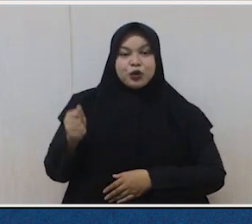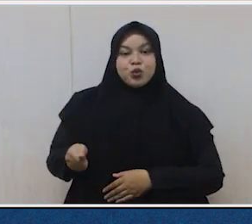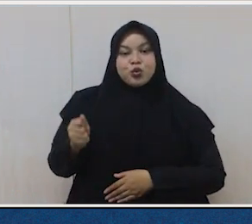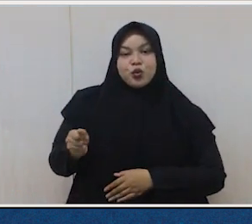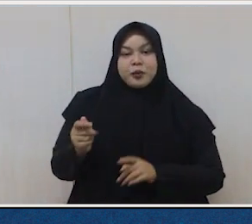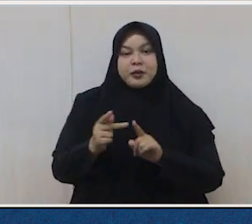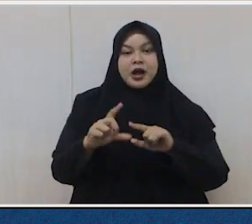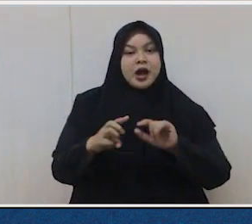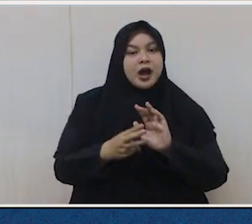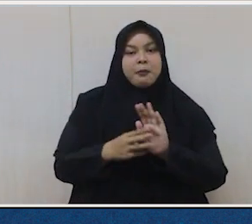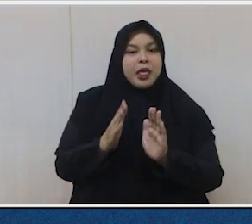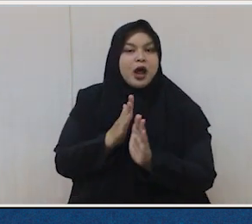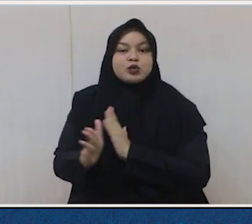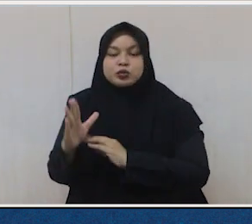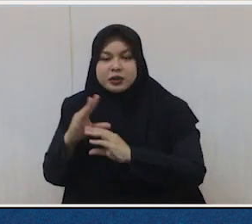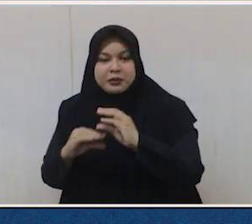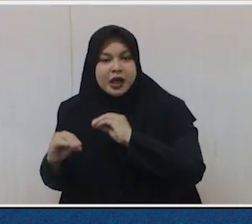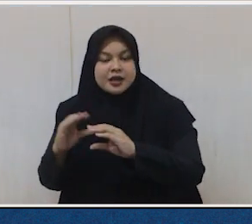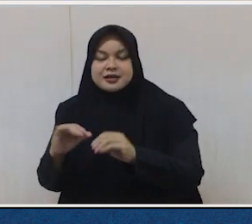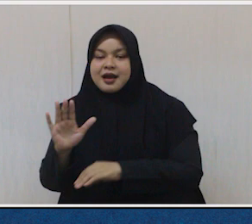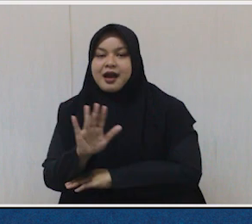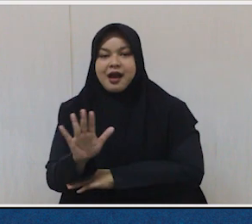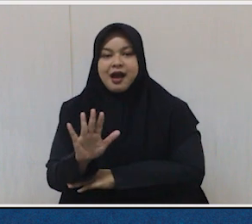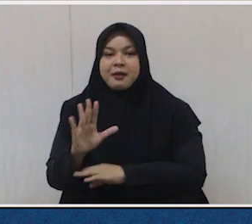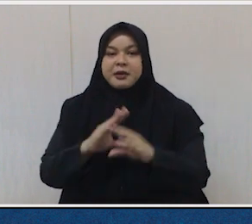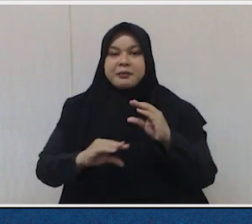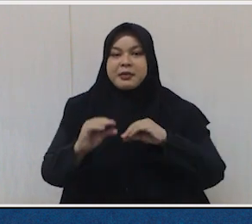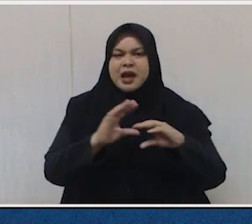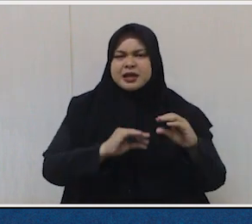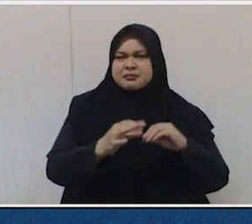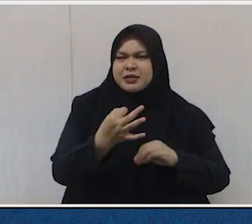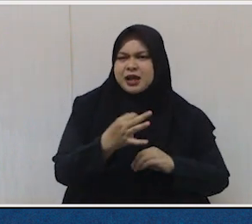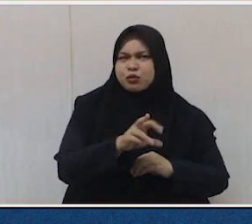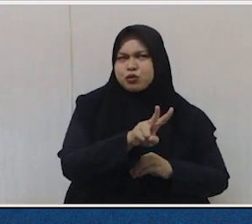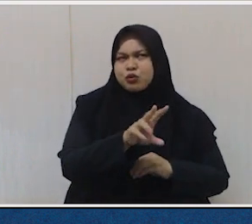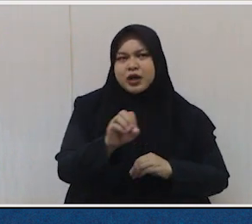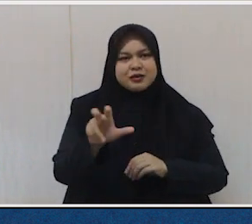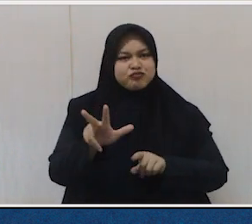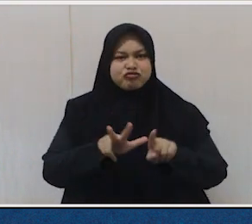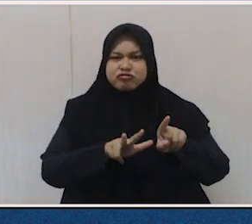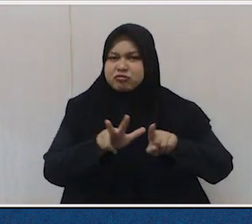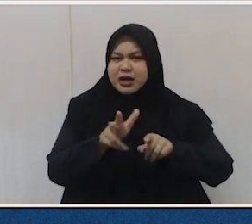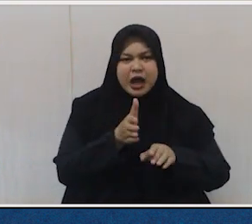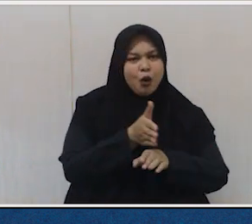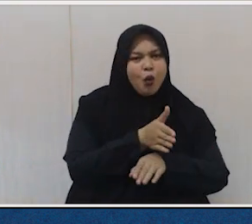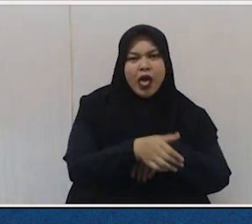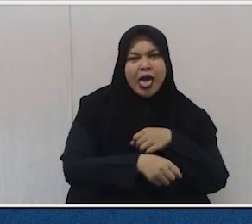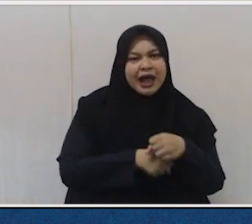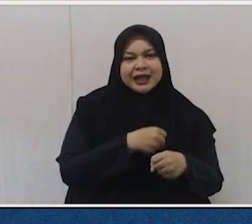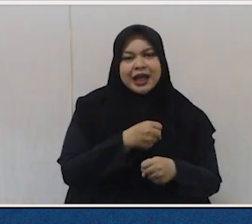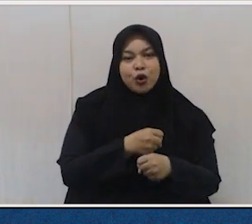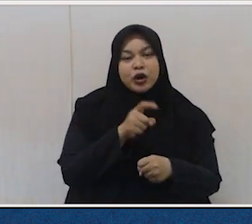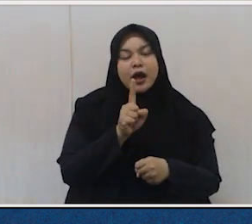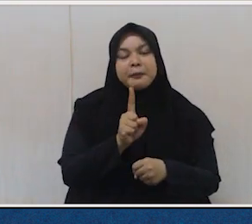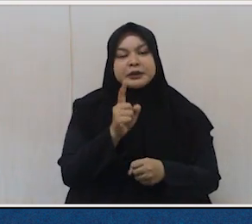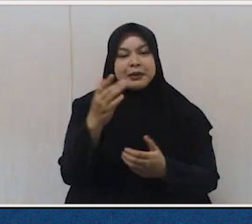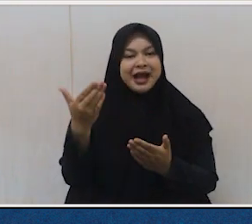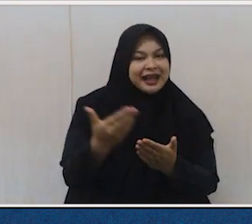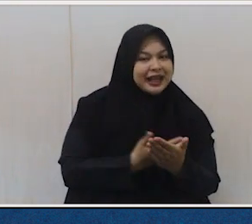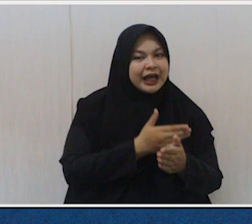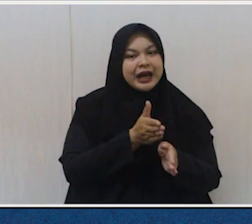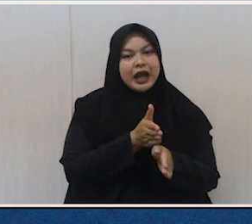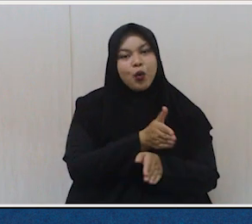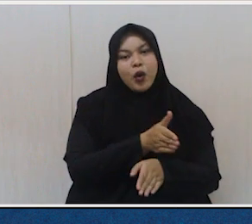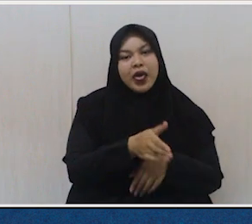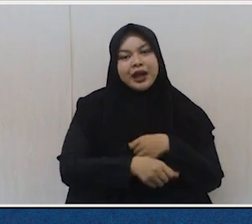melakukan pembahasan karena pembahasan itu baru ada di 2018 di awal tahun ya karena dianggarkan di awal